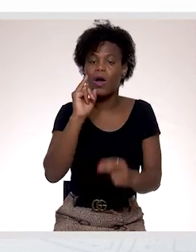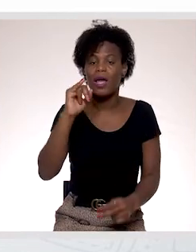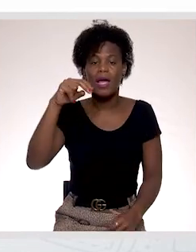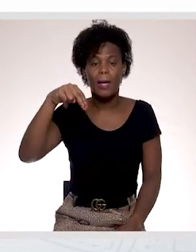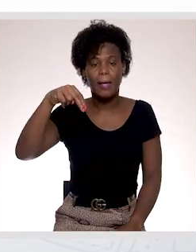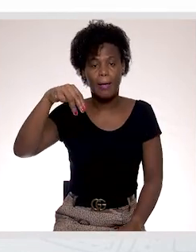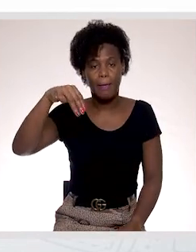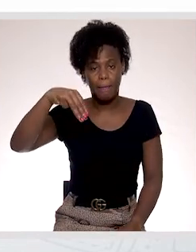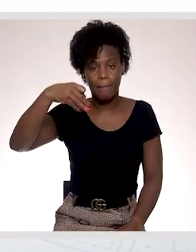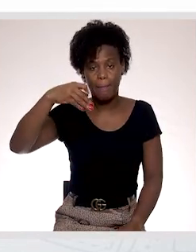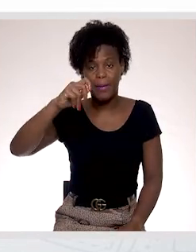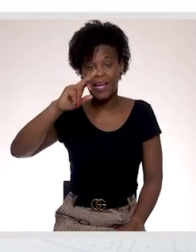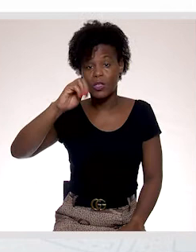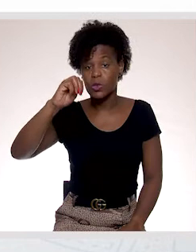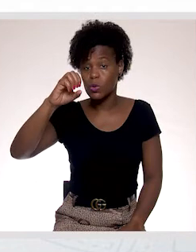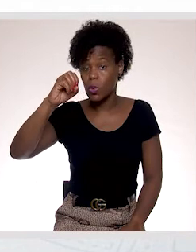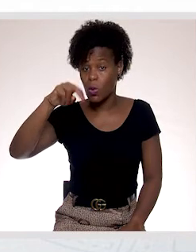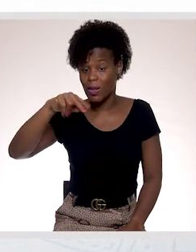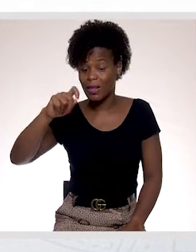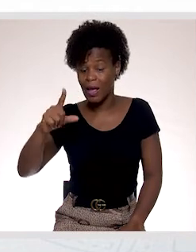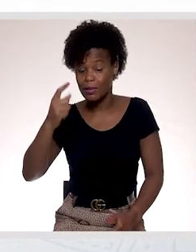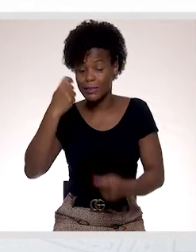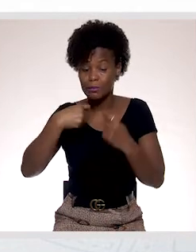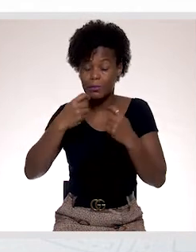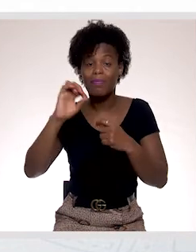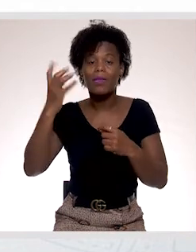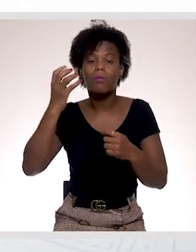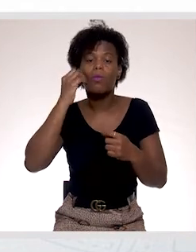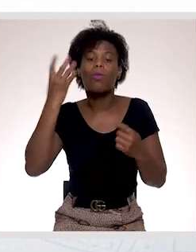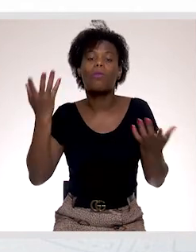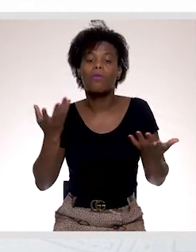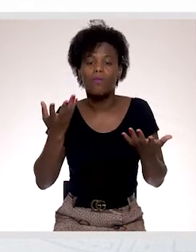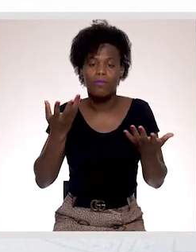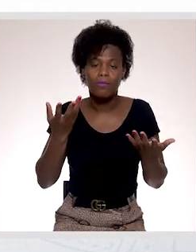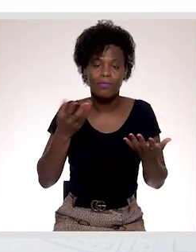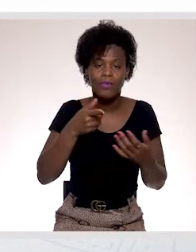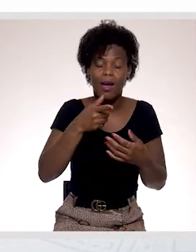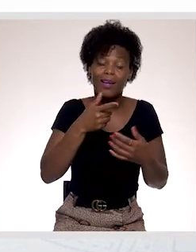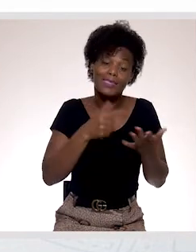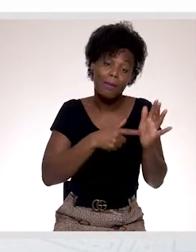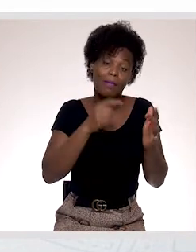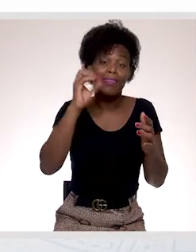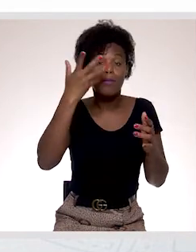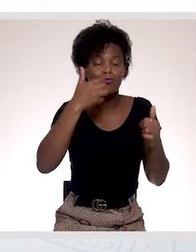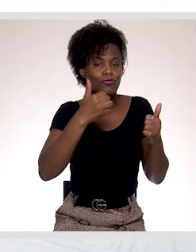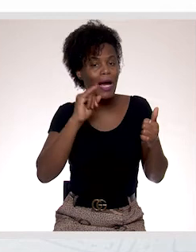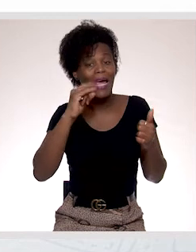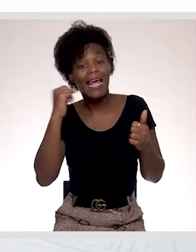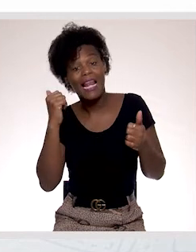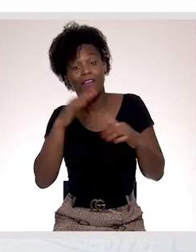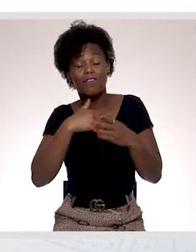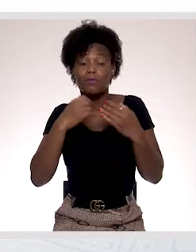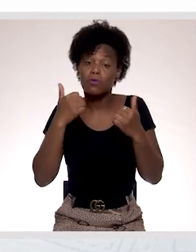impersonnelles et elle exprime le temps qu'il fait. Par exemple, comme on a dit, il fait beau, il fait chaud, il